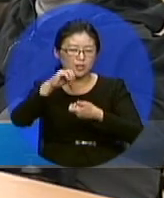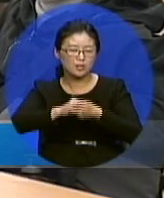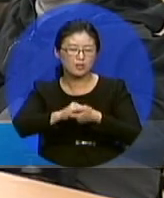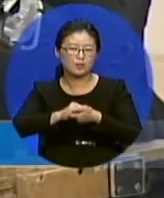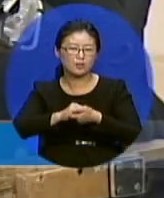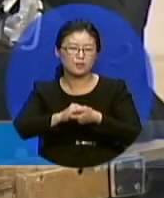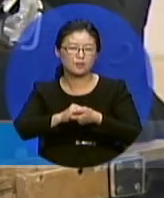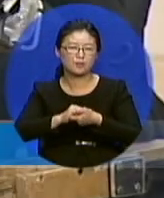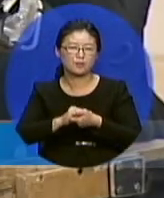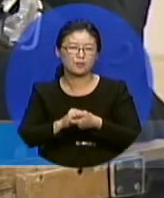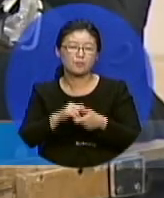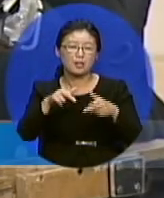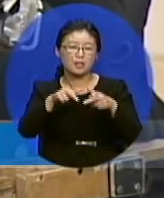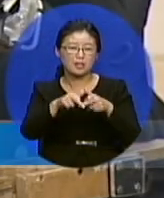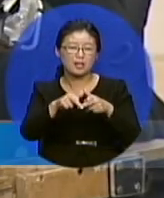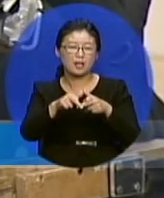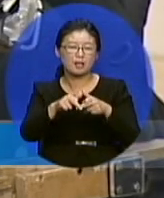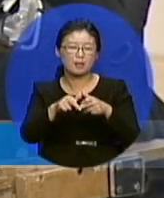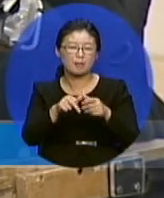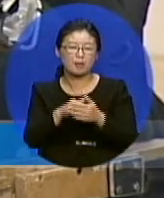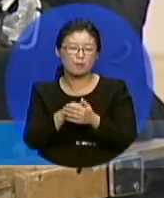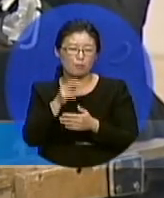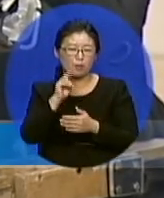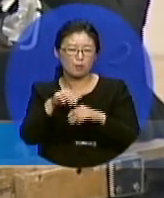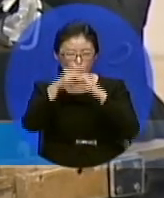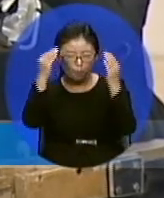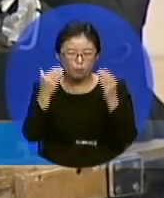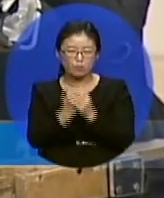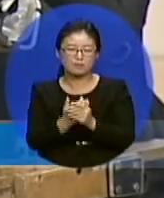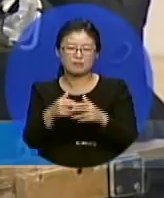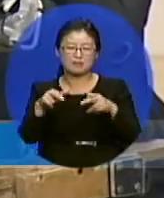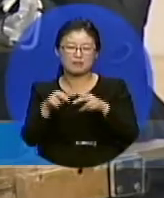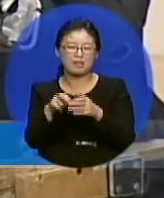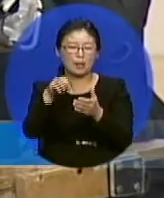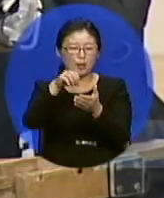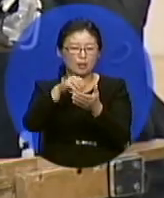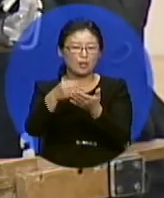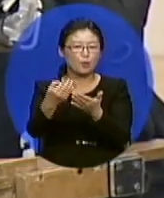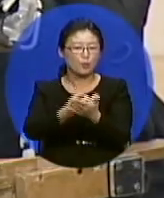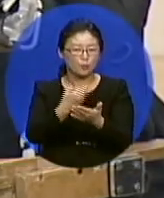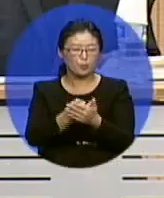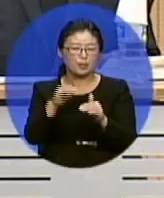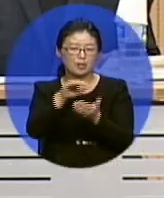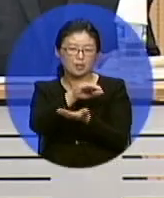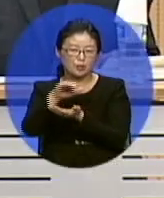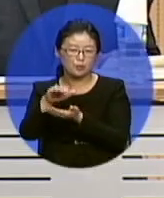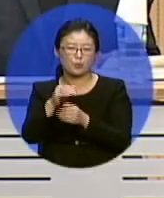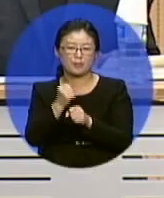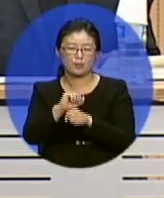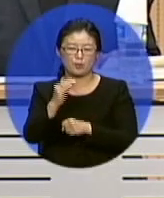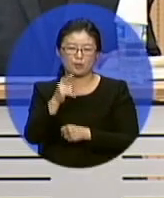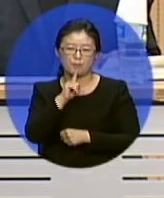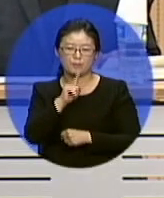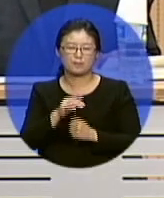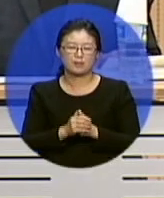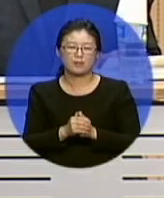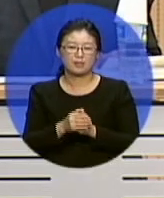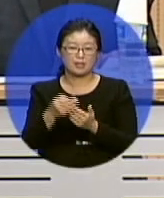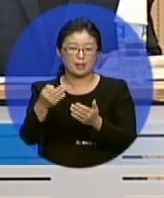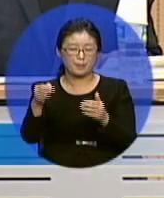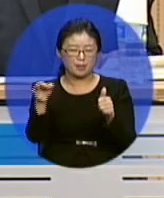있지만 장애 정도가 아닌 전체 등록장애인의 소득을 기준으로 잡아야 한다는 것입니다. 급여 수준